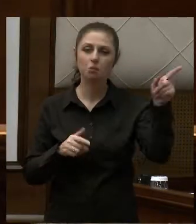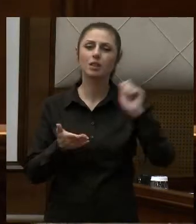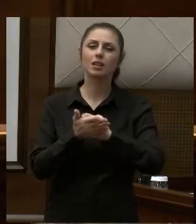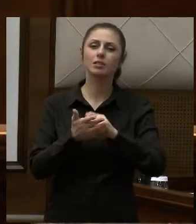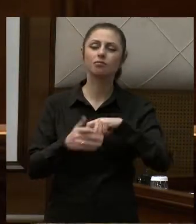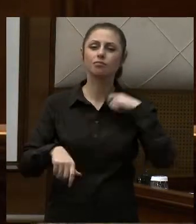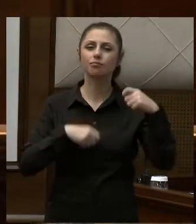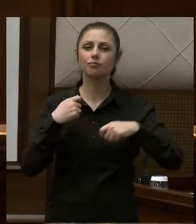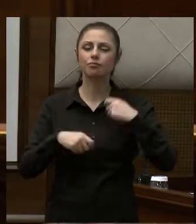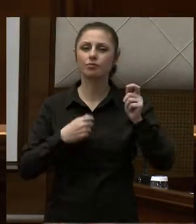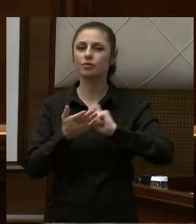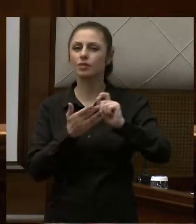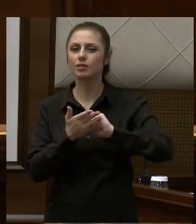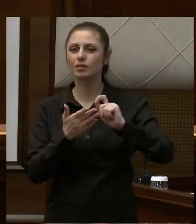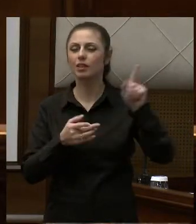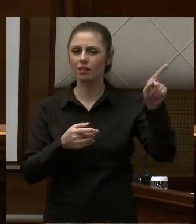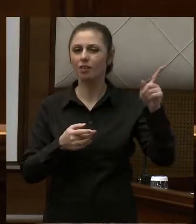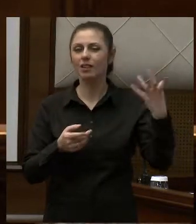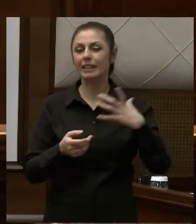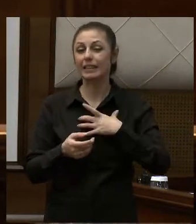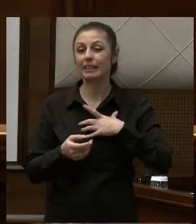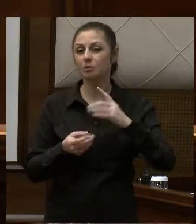olduğunu. Çünkü onların derdi başka.